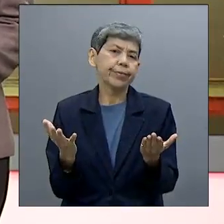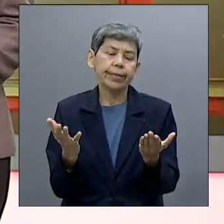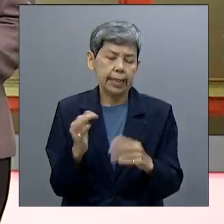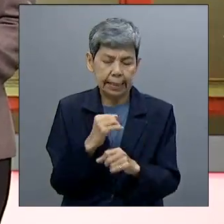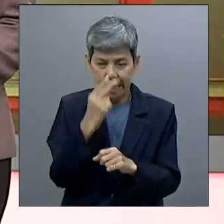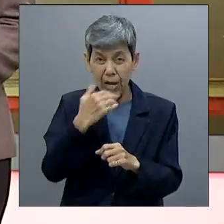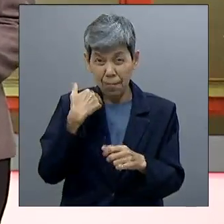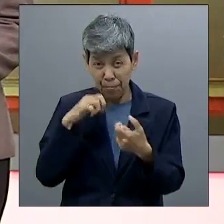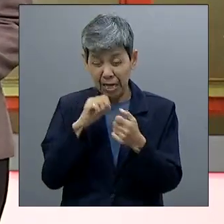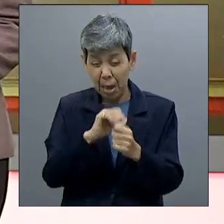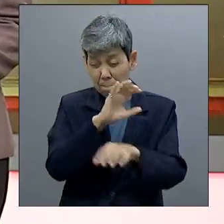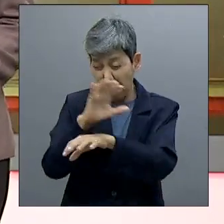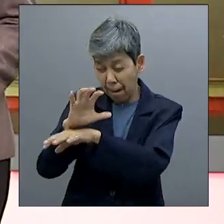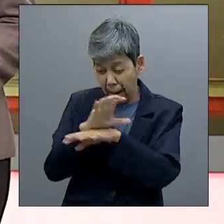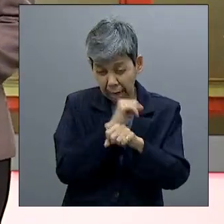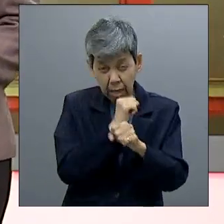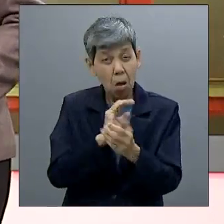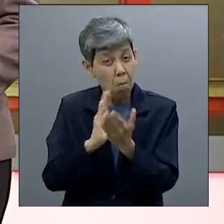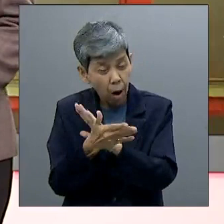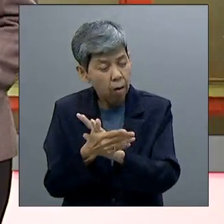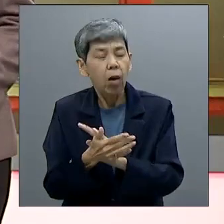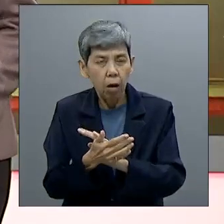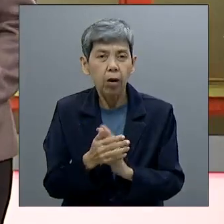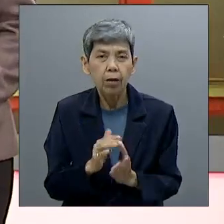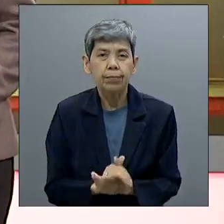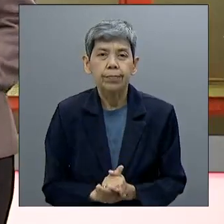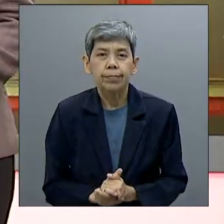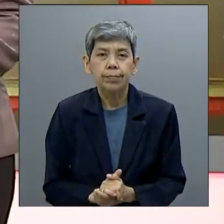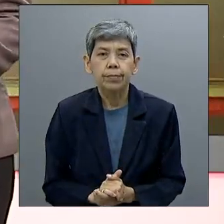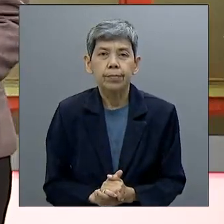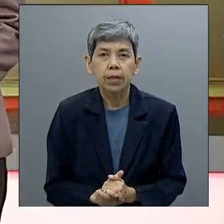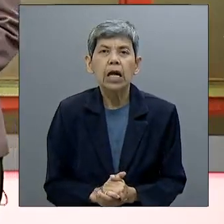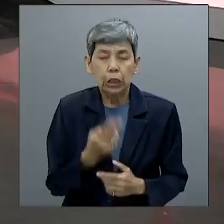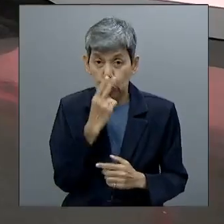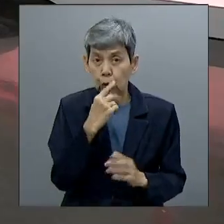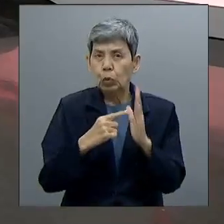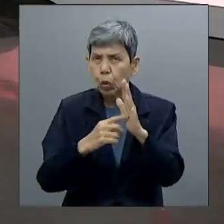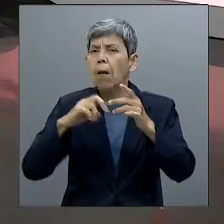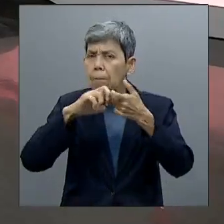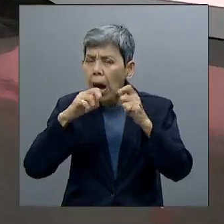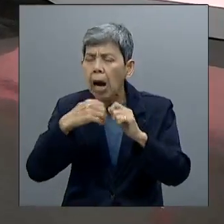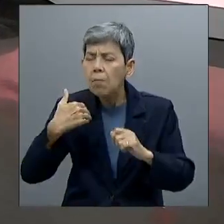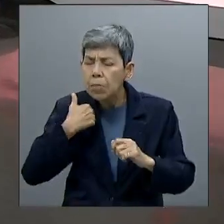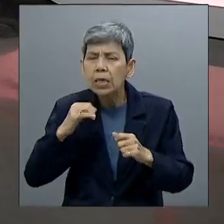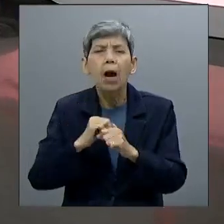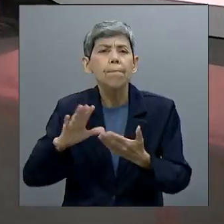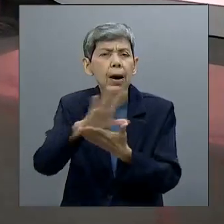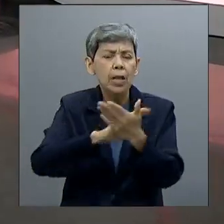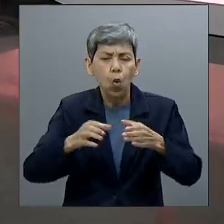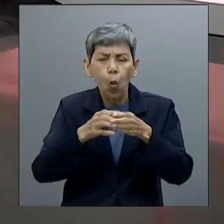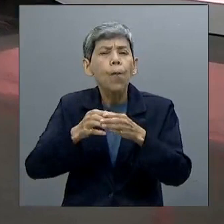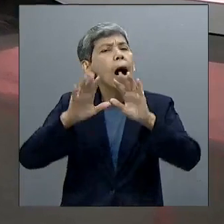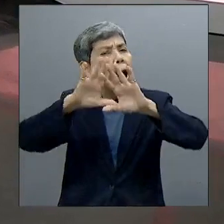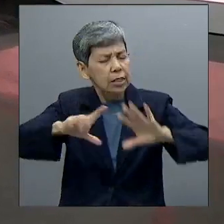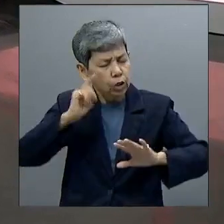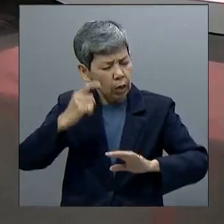จะบีบบังคับให้เกิดความเปลี่ยนแปลงขึ้นได้นะคะคุณจิรัชชะตาคุณพรวดีนี่ก็อีกแล้วค่ะเป็นโจทย์สำคัญที่ประเทศสมาชิกอาเซียน